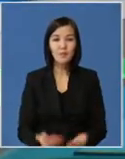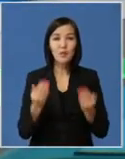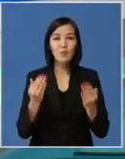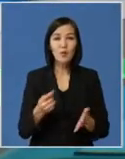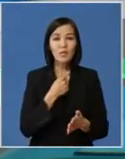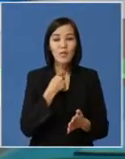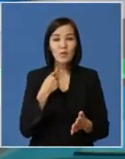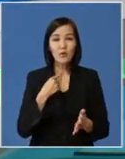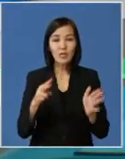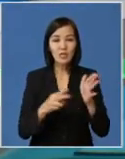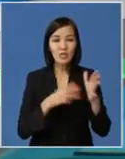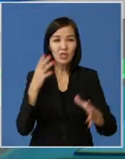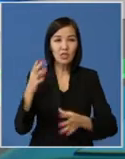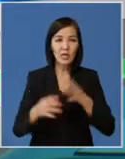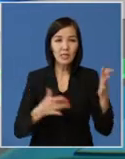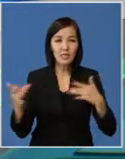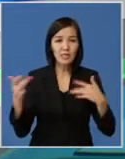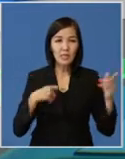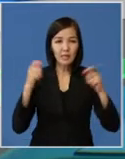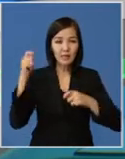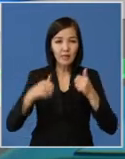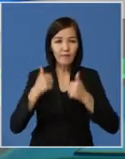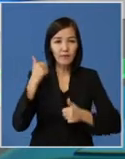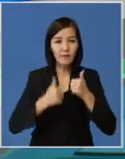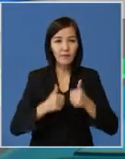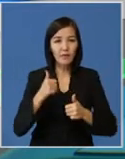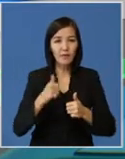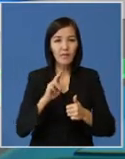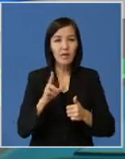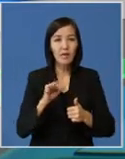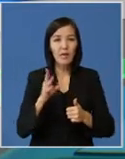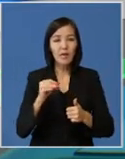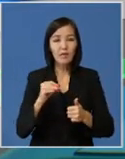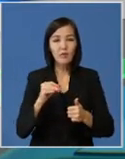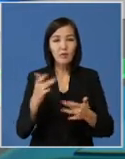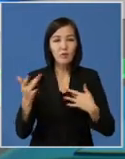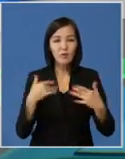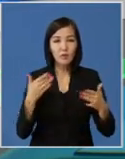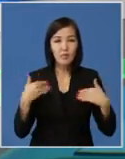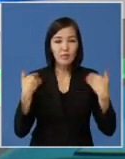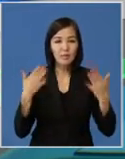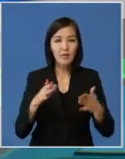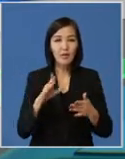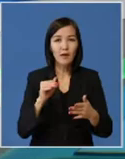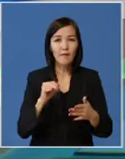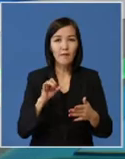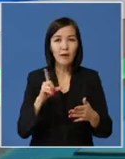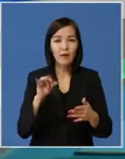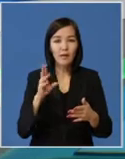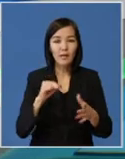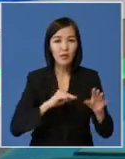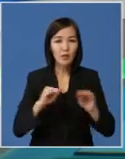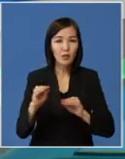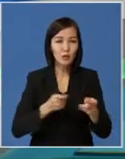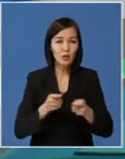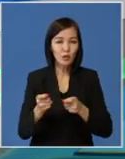Бүгін Талдықорғанда 7-ші халықаралық театрлар фестивалі аясында Мұхтар Әуезовтің Қарагөз туындысы сахналанды. Фархат Молдағалидің режиссерлігімен